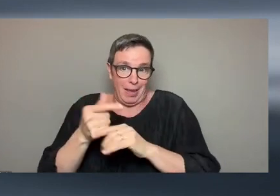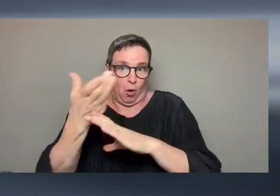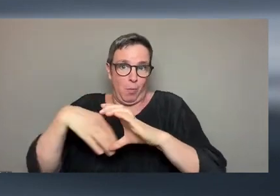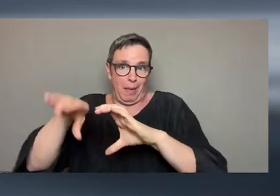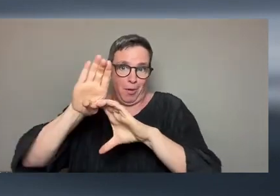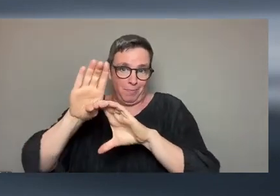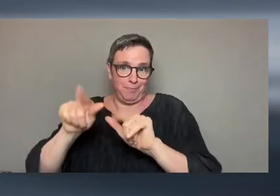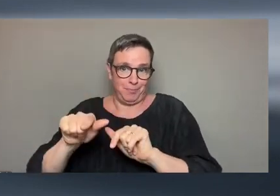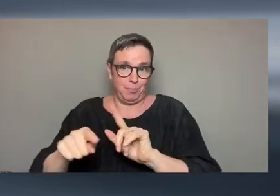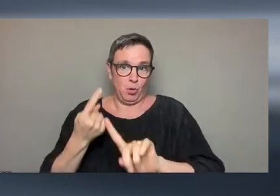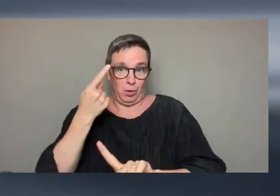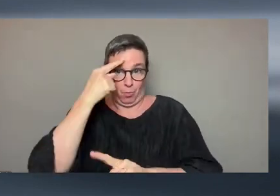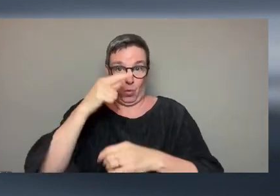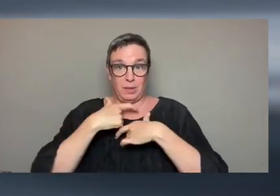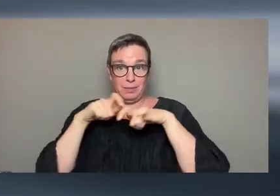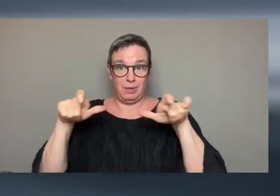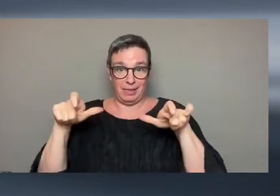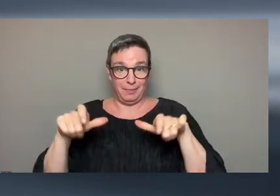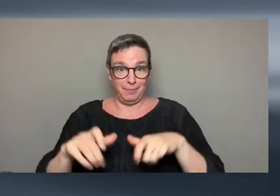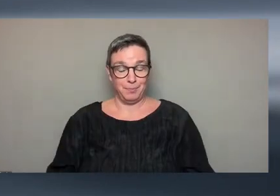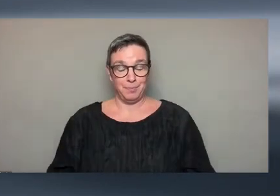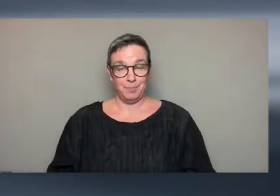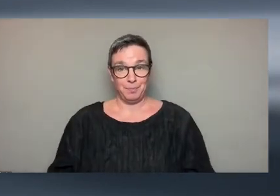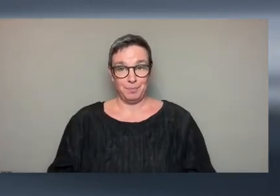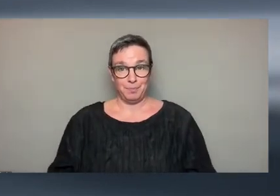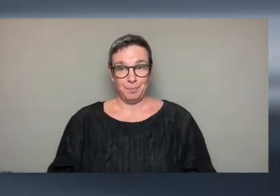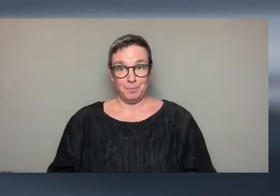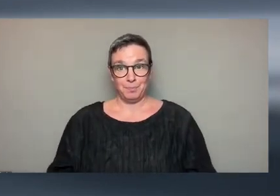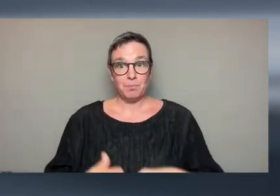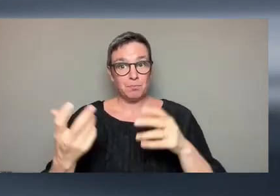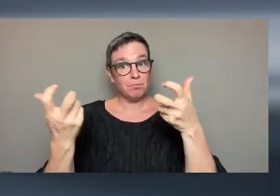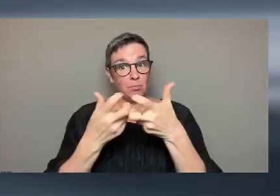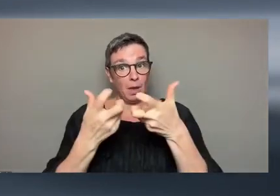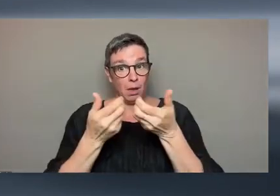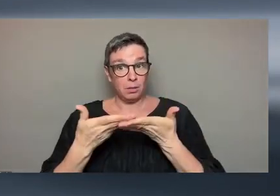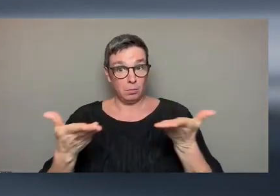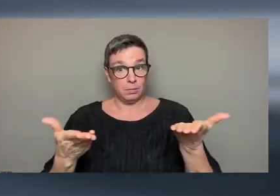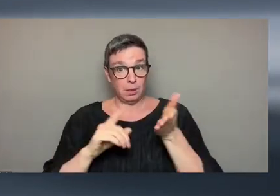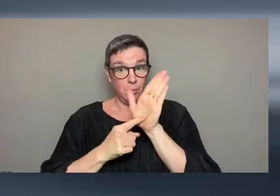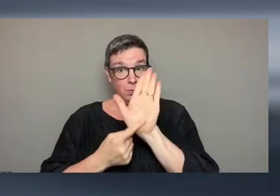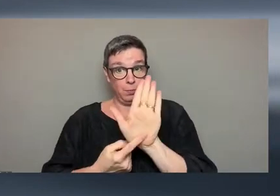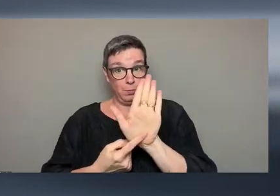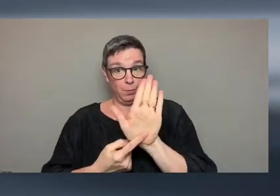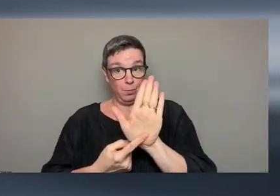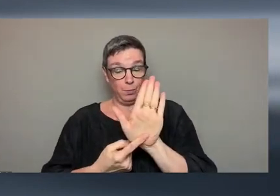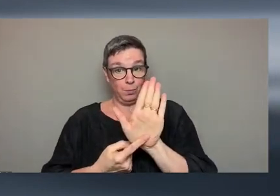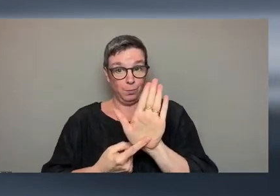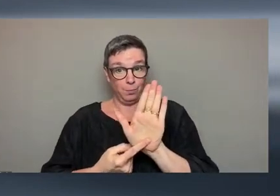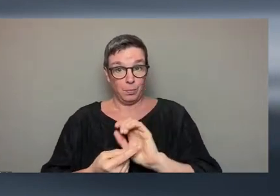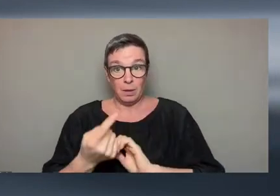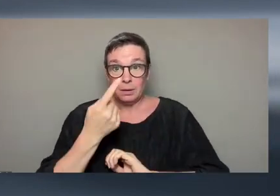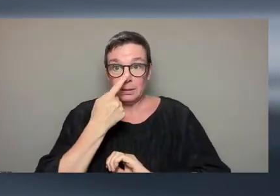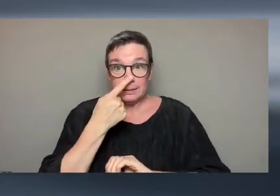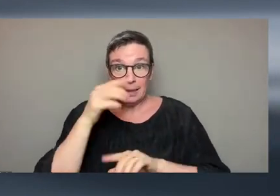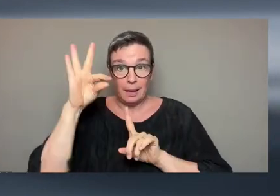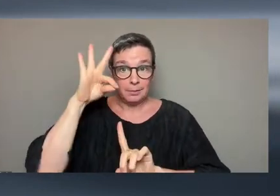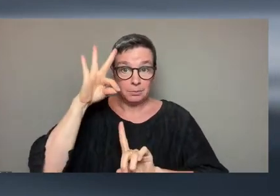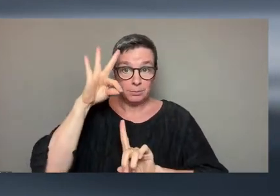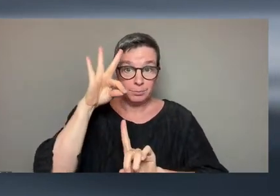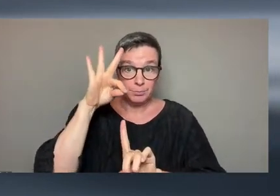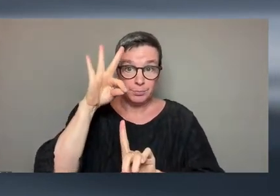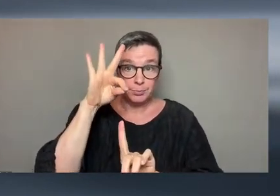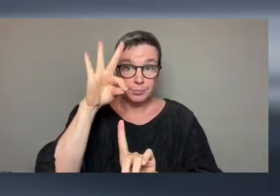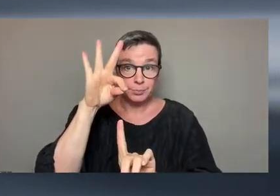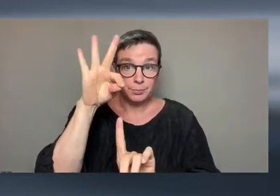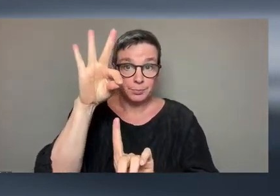Il ne faut pas oublier que je vous ai montré un exemple tout simple juste avant, mais nous voulons bien router les gens, faire du routing pour les